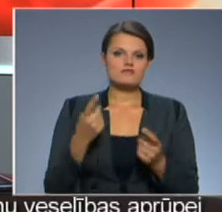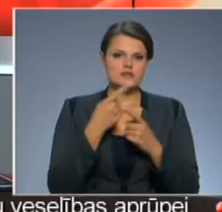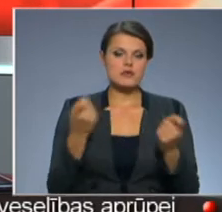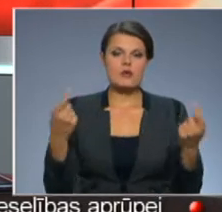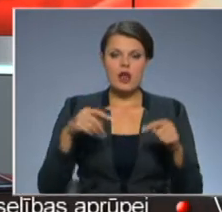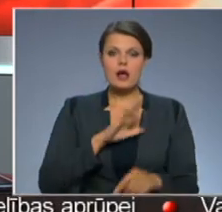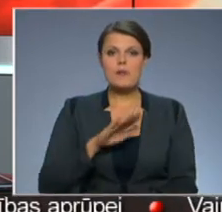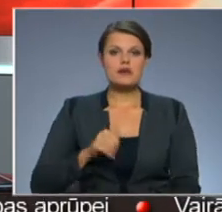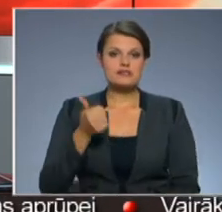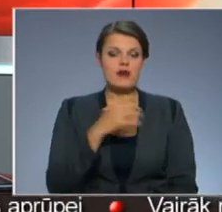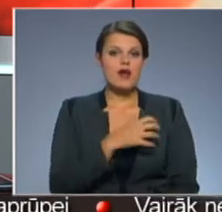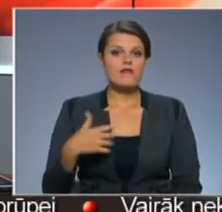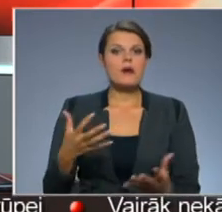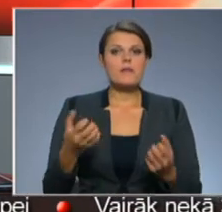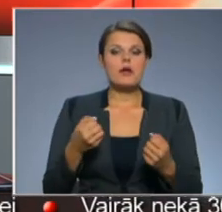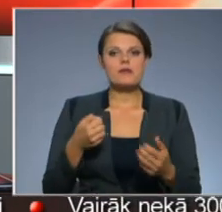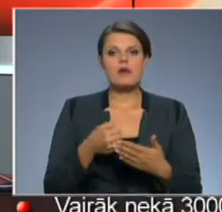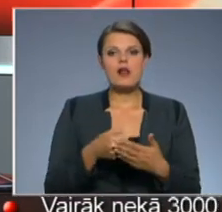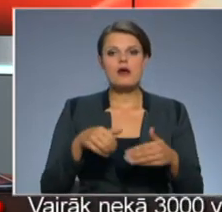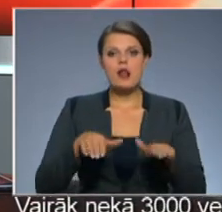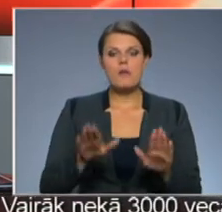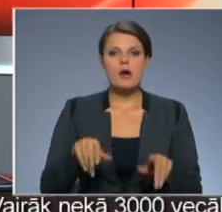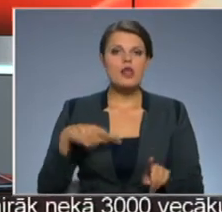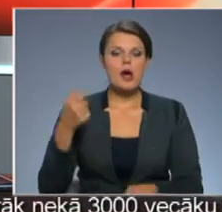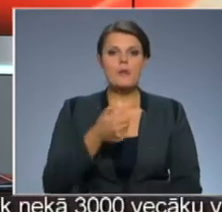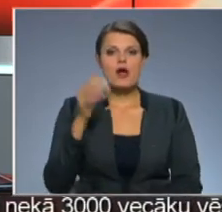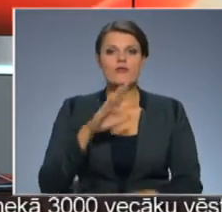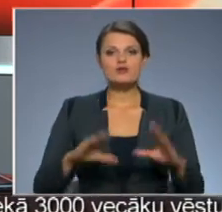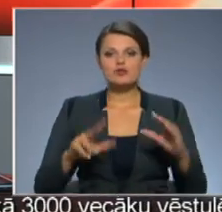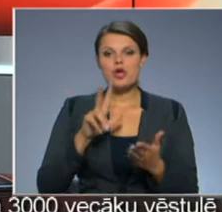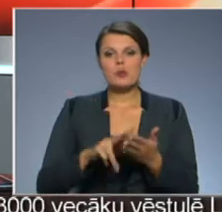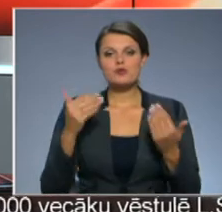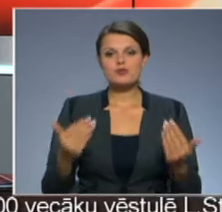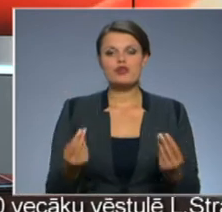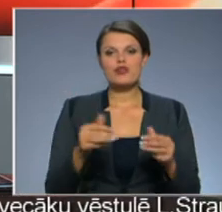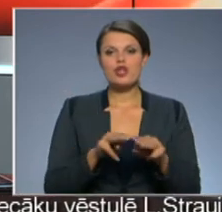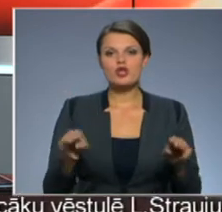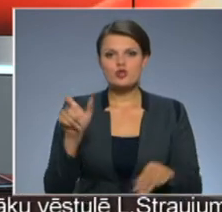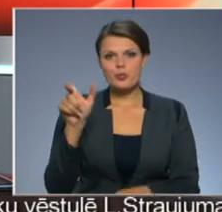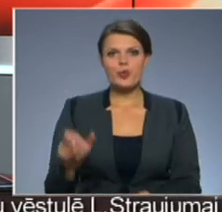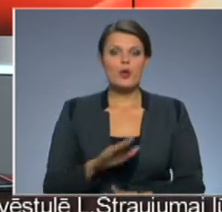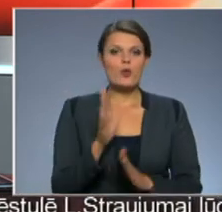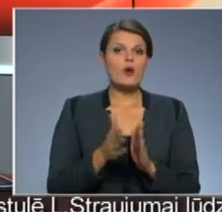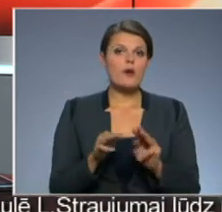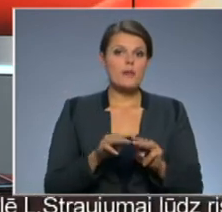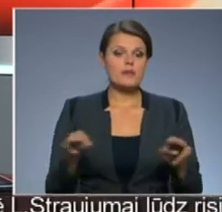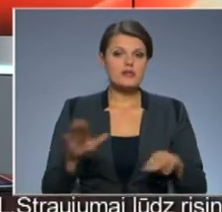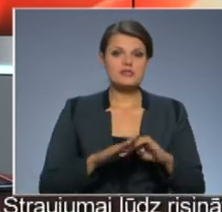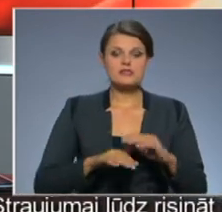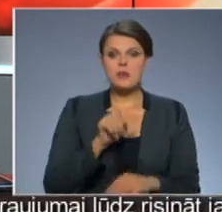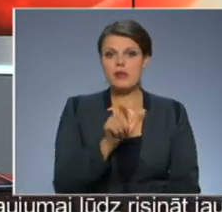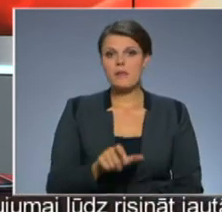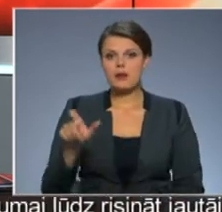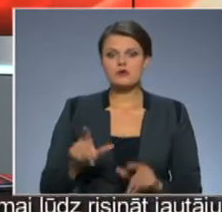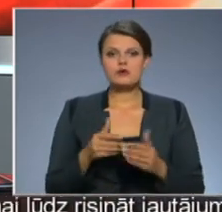Pēc vakar valdības pieņemtā galīgā lēmuma par nākamā gada valsts budžeta apstiprināšanu, šodien finanšu ministrs Jānis Rērs kopā ar ministrijas ierēģiem